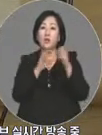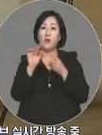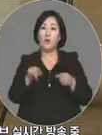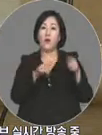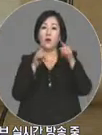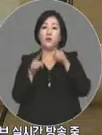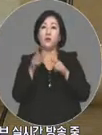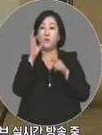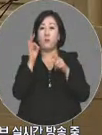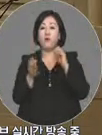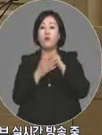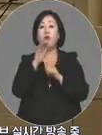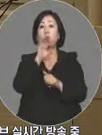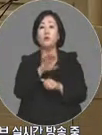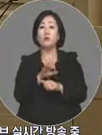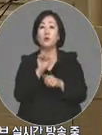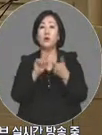혐의 등으로 기소됐습니다